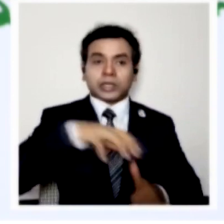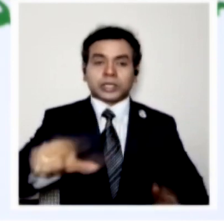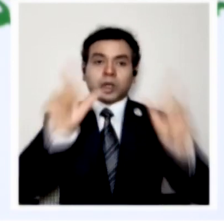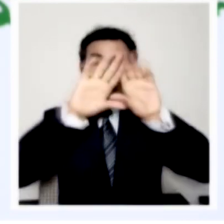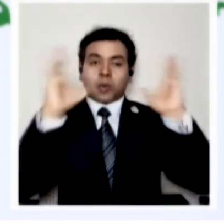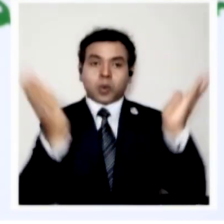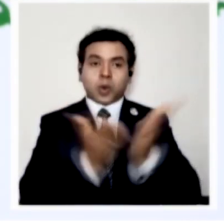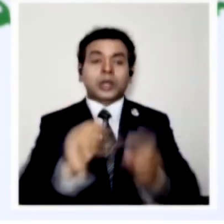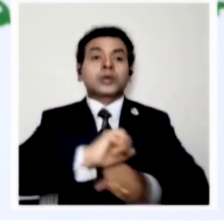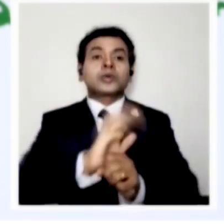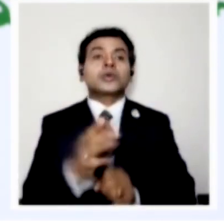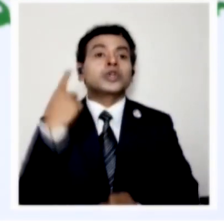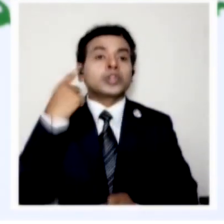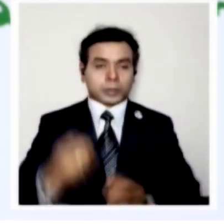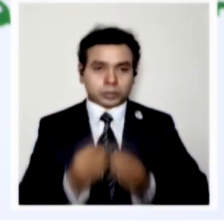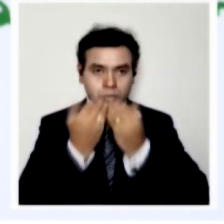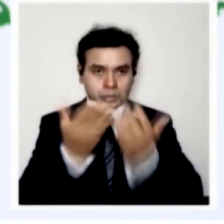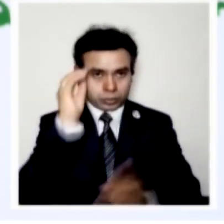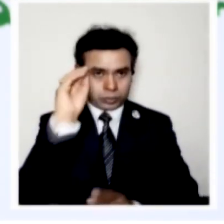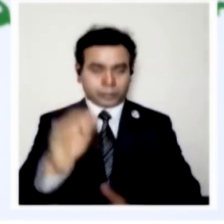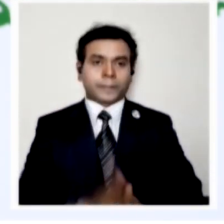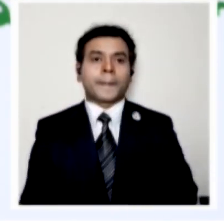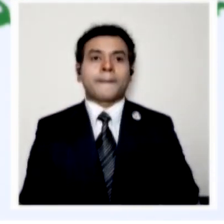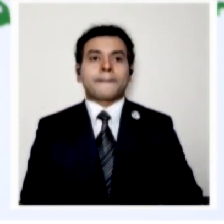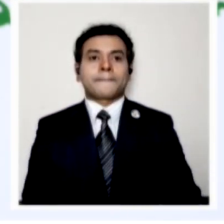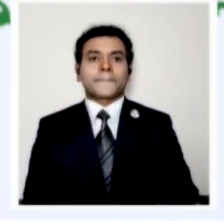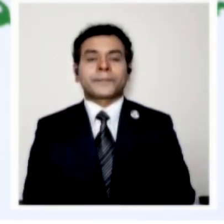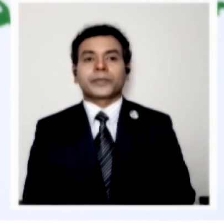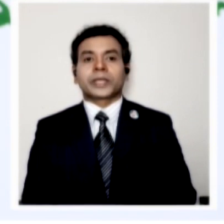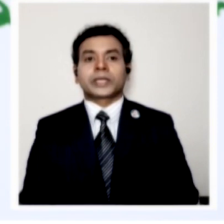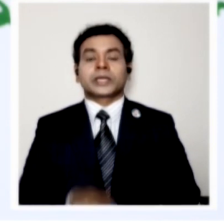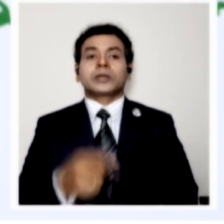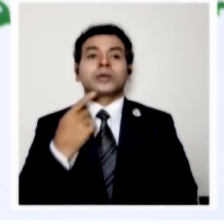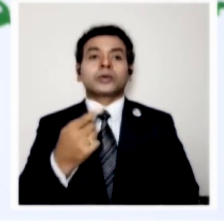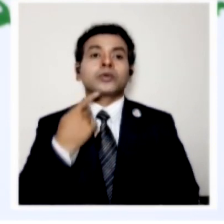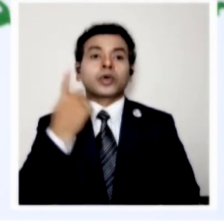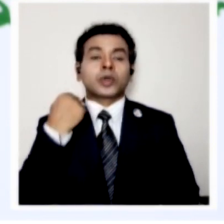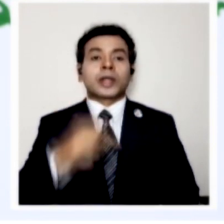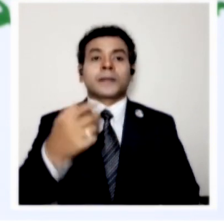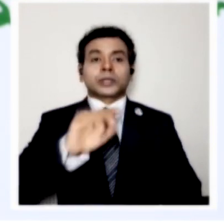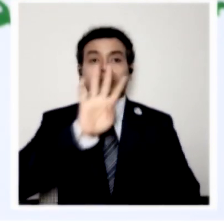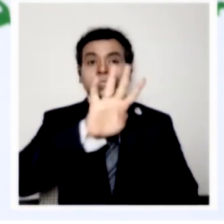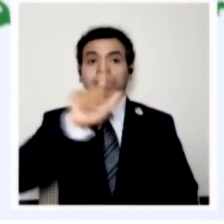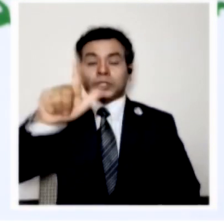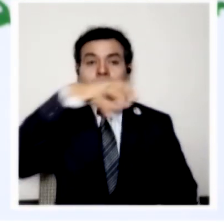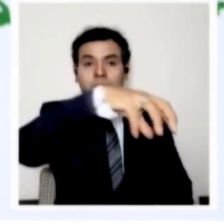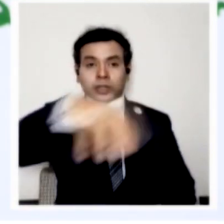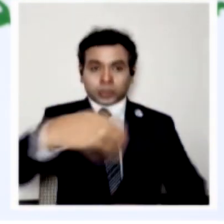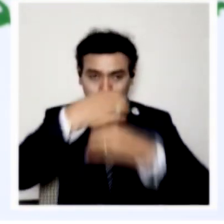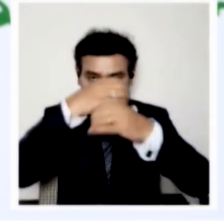সর্বশেষ বাংলাদেশ, দক্ষিণ এশিয়া এবং বিশ্ব পরিস্থিতি আপনাদের সামনে তুলে ধরব।